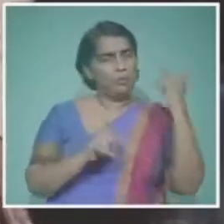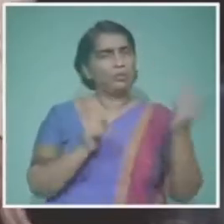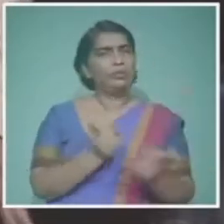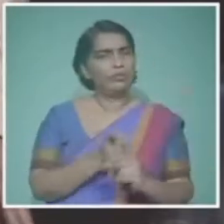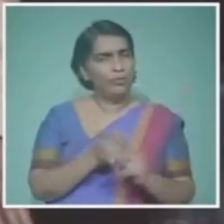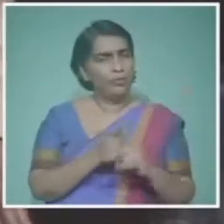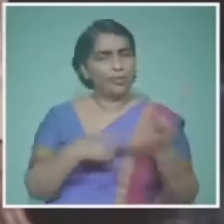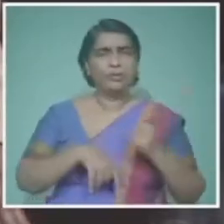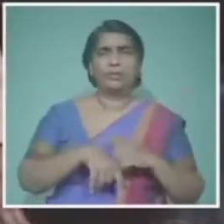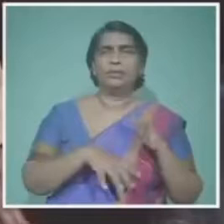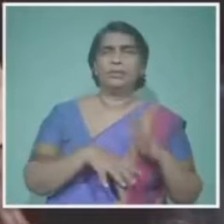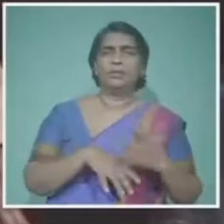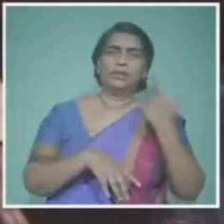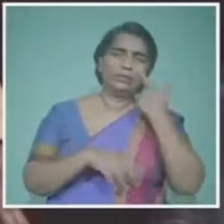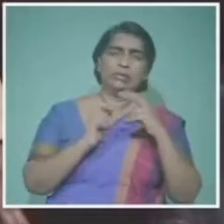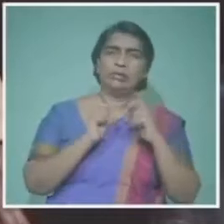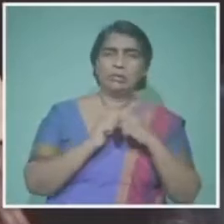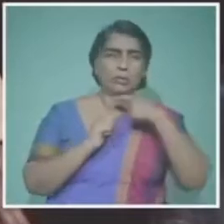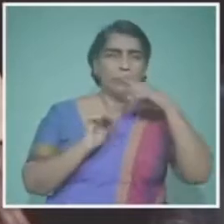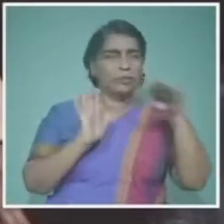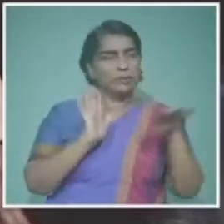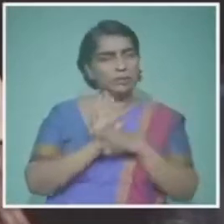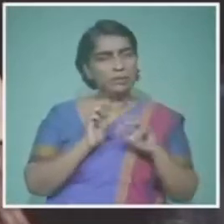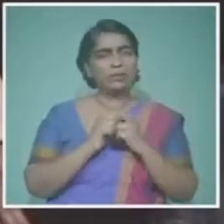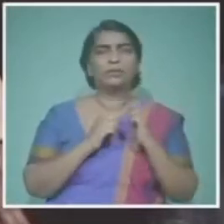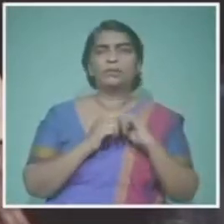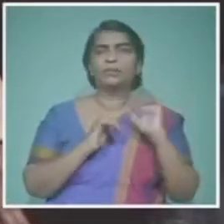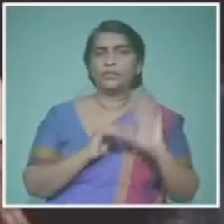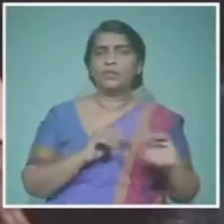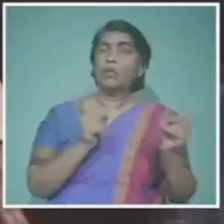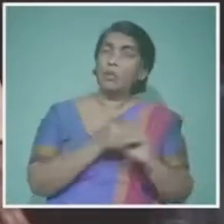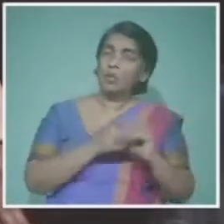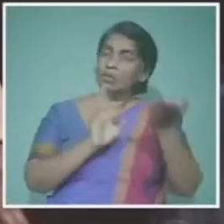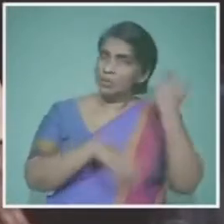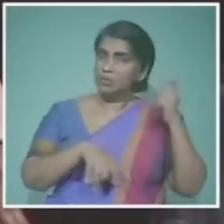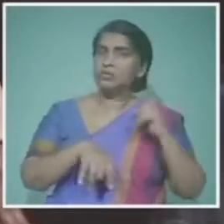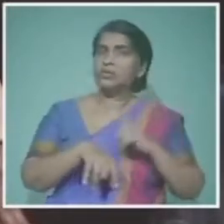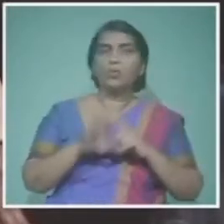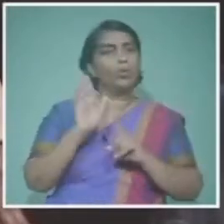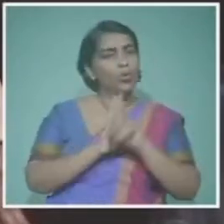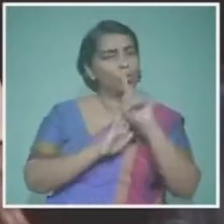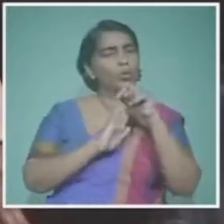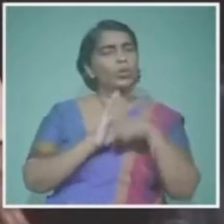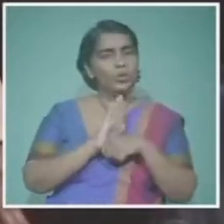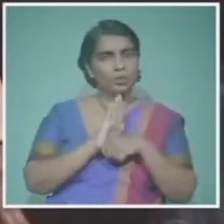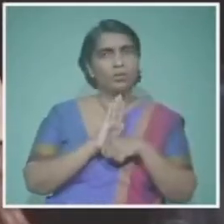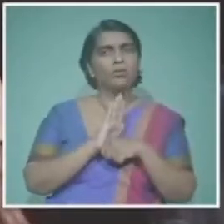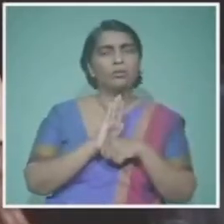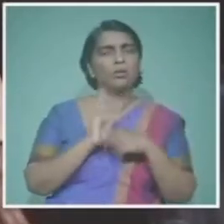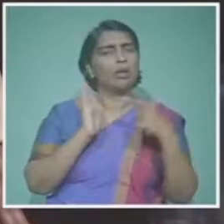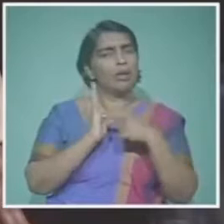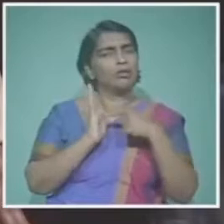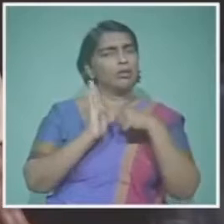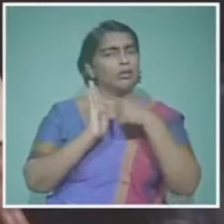අවස්ථාවේදී කේදවච අවස්ථාවේදී යුද්ධය දින අවස්ථාවේ උතුරේ දකුණේ මෙද කඳ